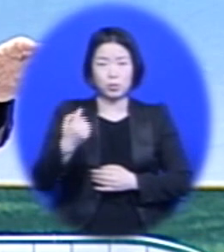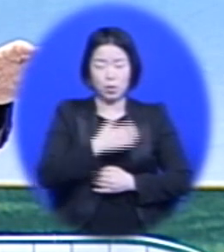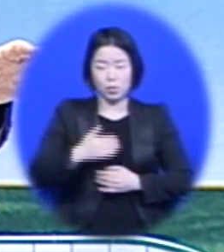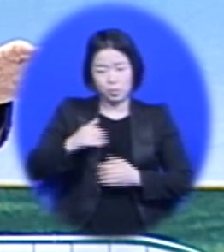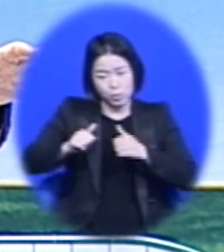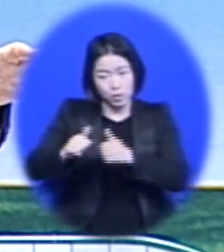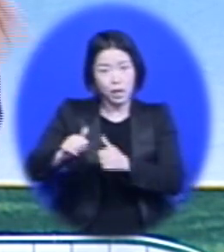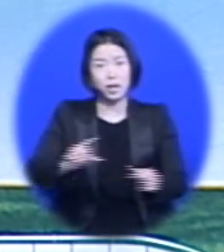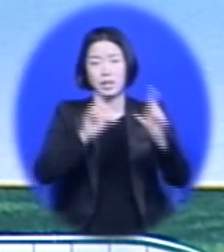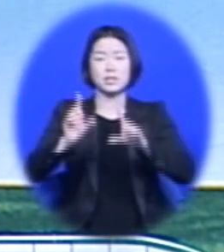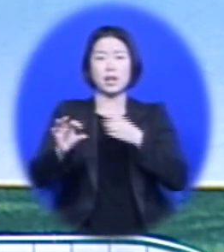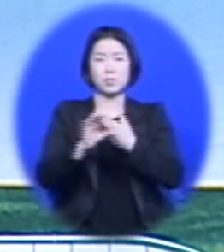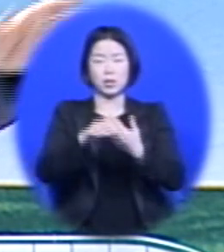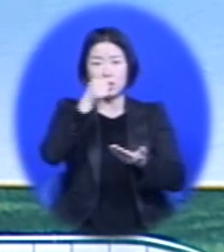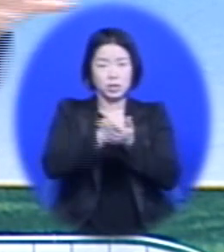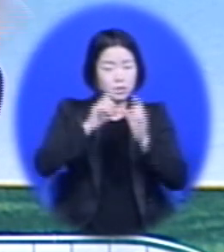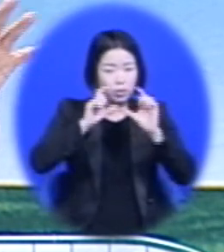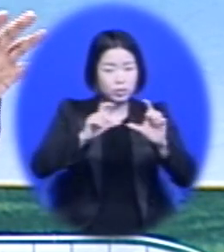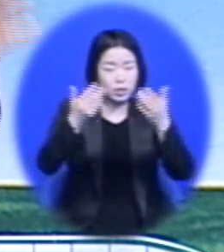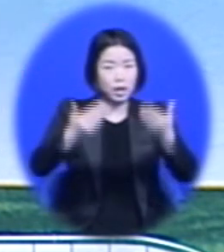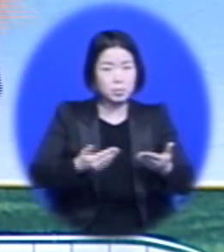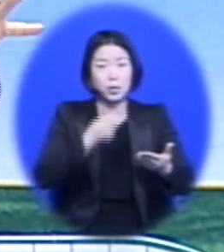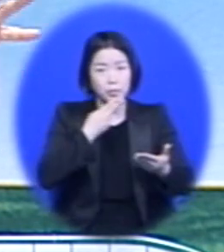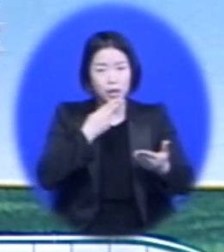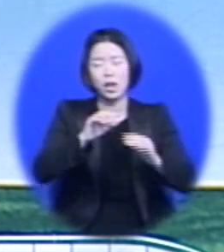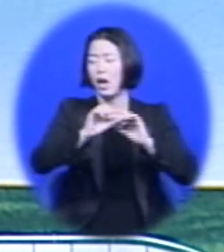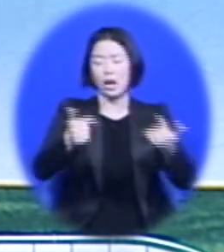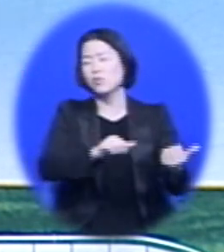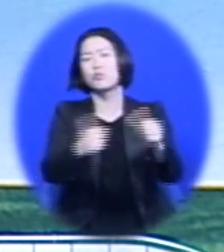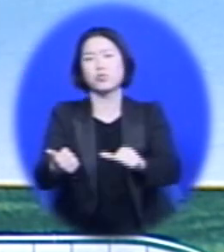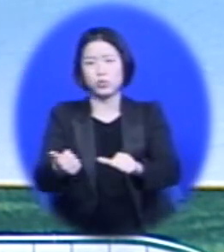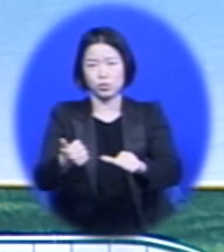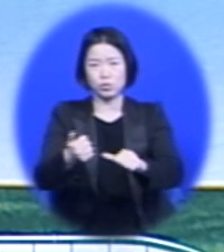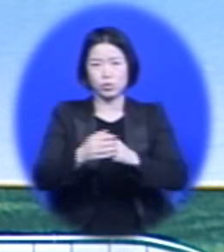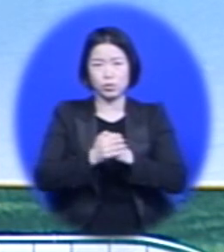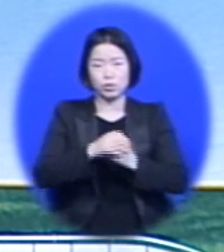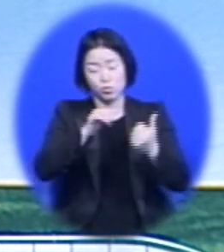살면 정죄함이 없다? 아닙니다. 죽습니다. 죽을 것입니다.